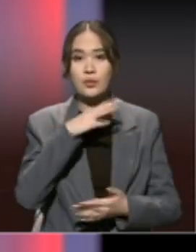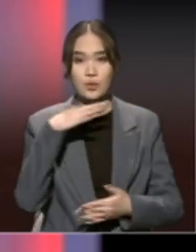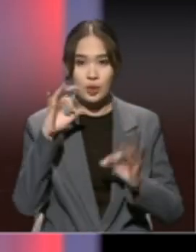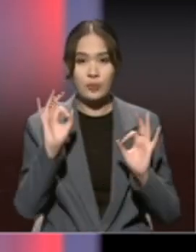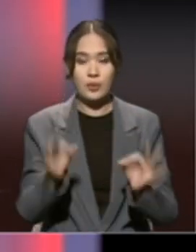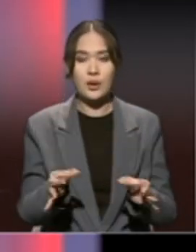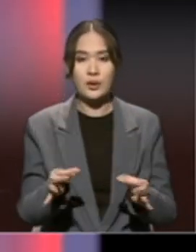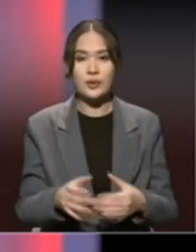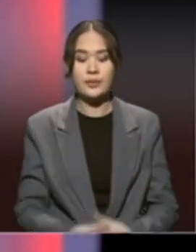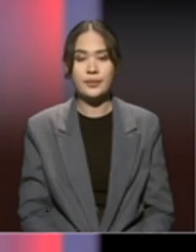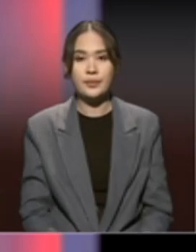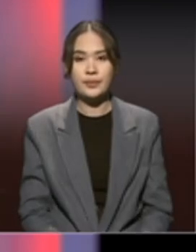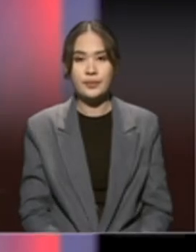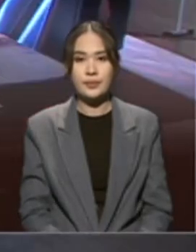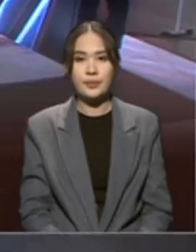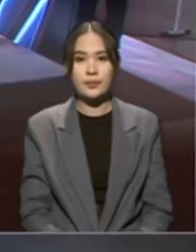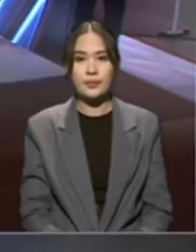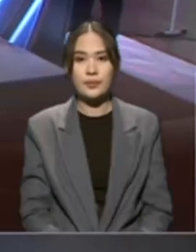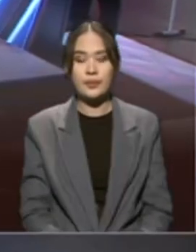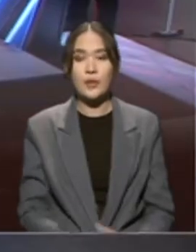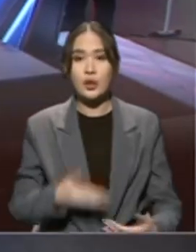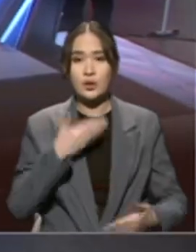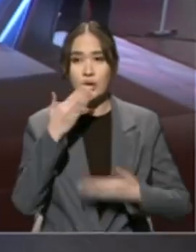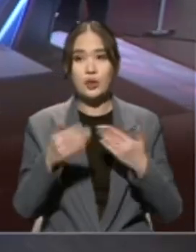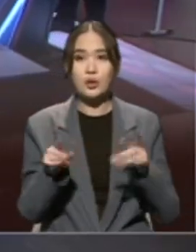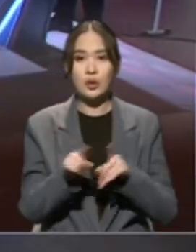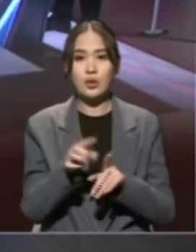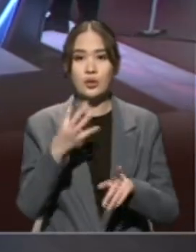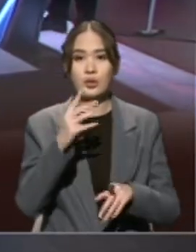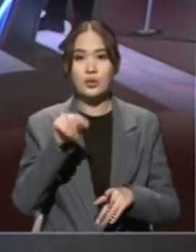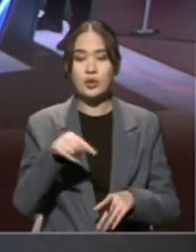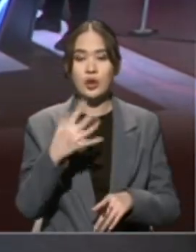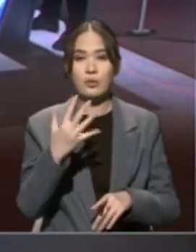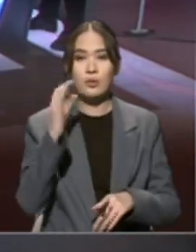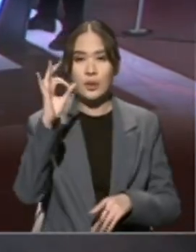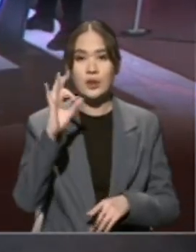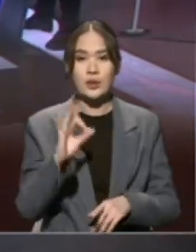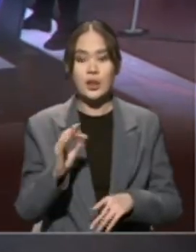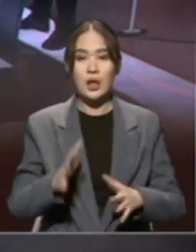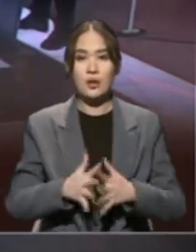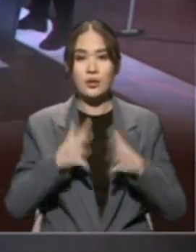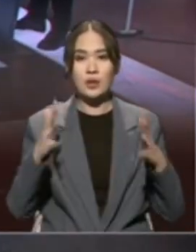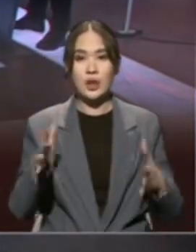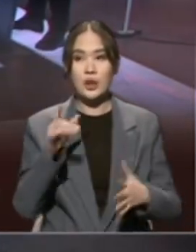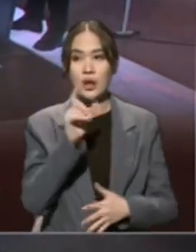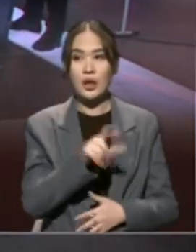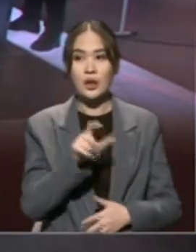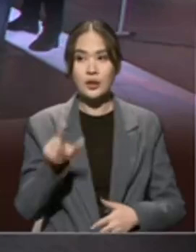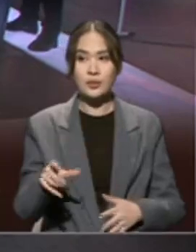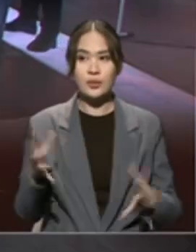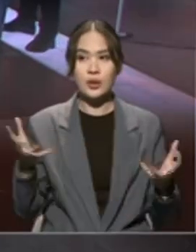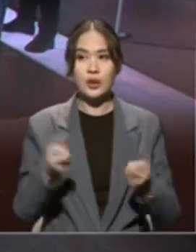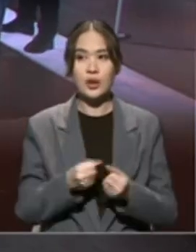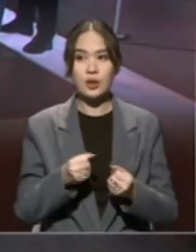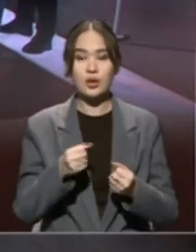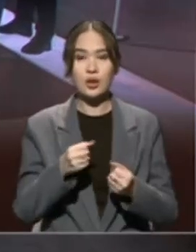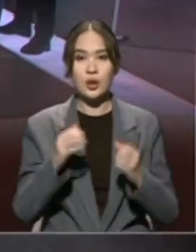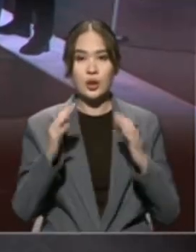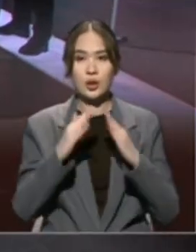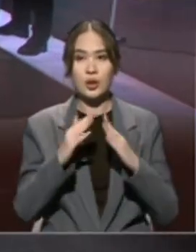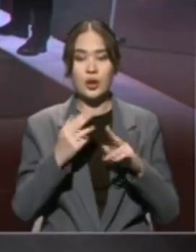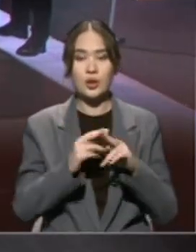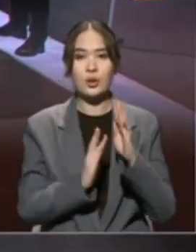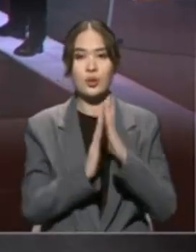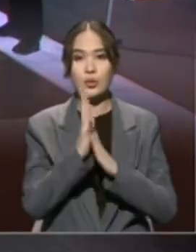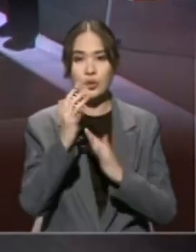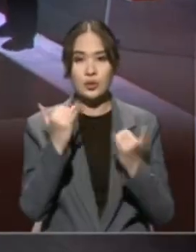тұрған. Ұсыныс көп, бірақ сұраныс та бар ғой. 4,5%-ға артқан халықтың үй алуы. Баспаналы. Халықтың өсу